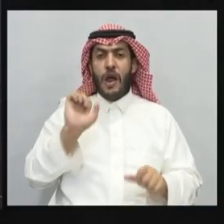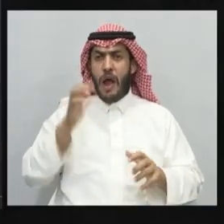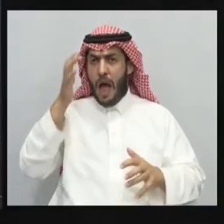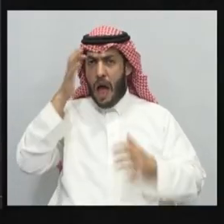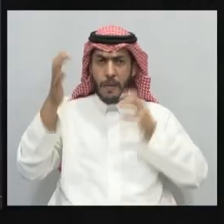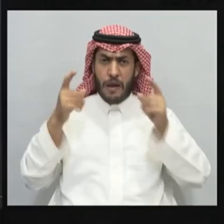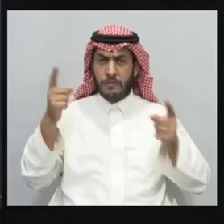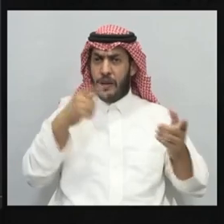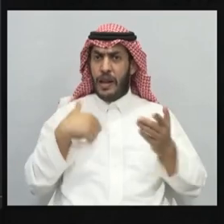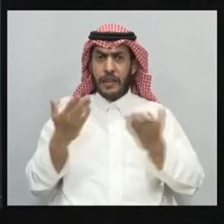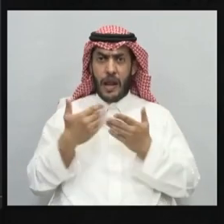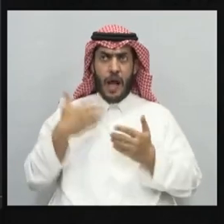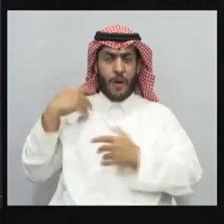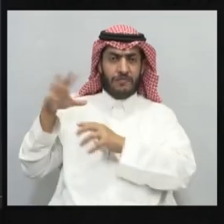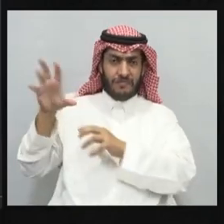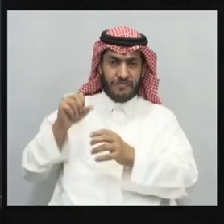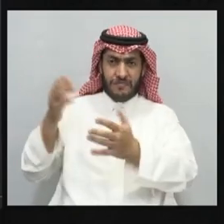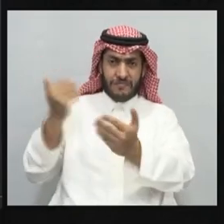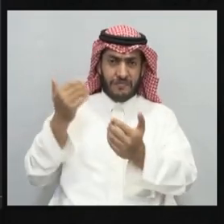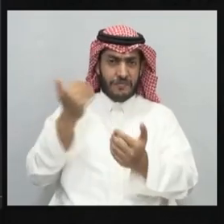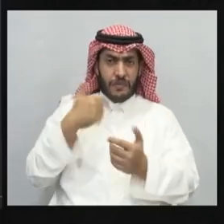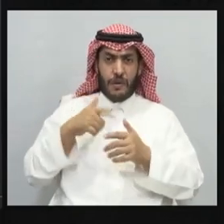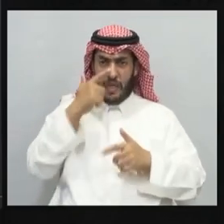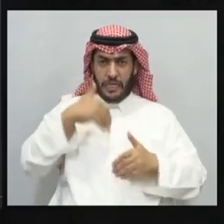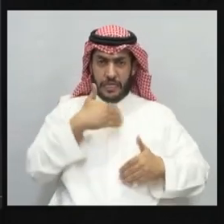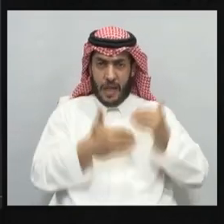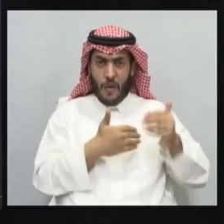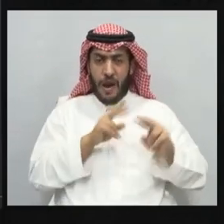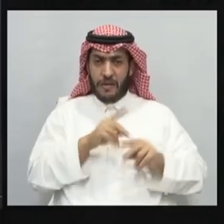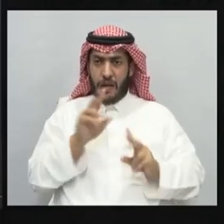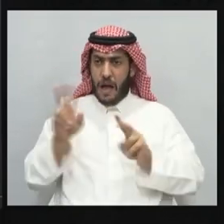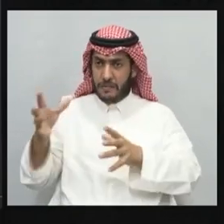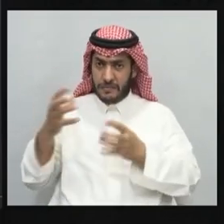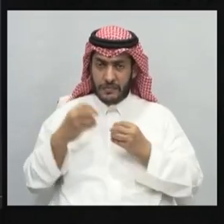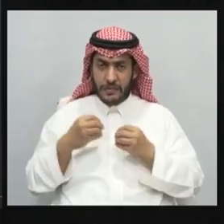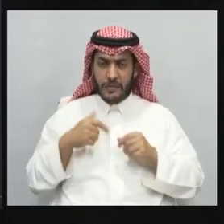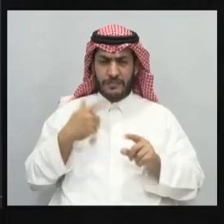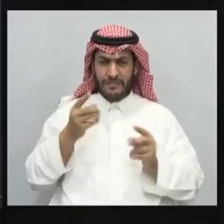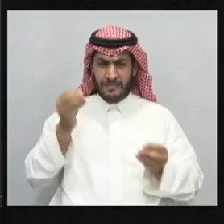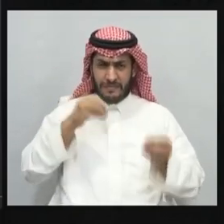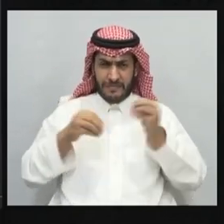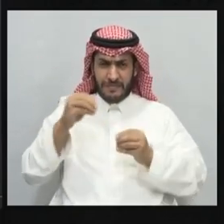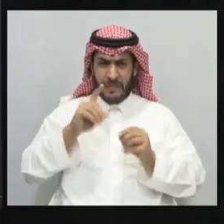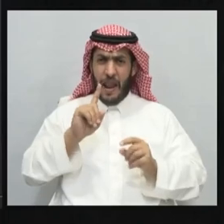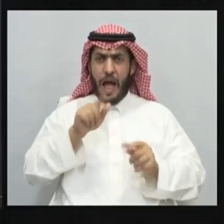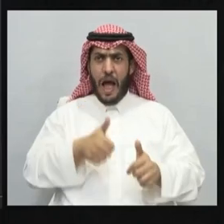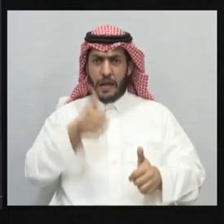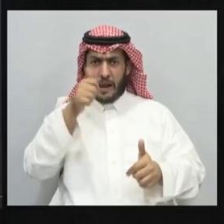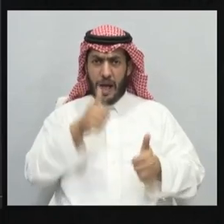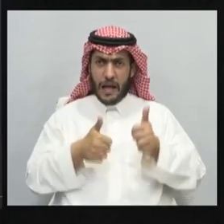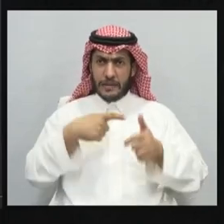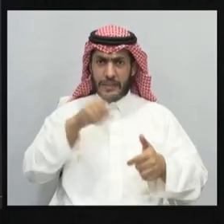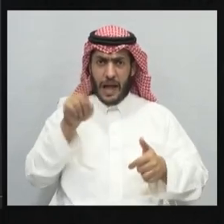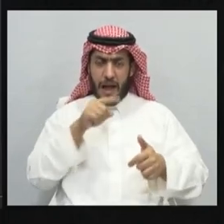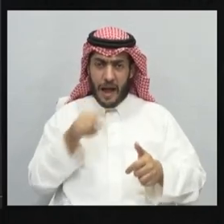يجي ياخذ د السابقه ويحاول انه يطور منها او يحاول انه يقول يصدر عليها حكم هل هي